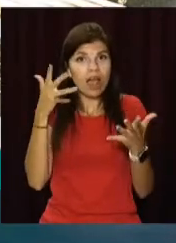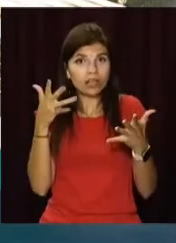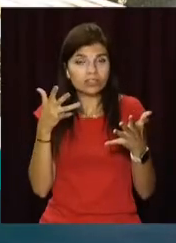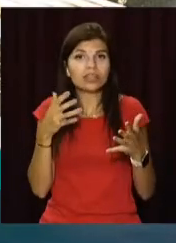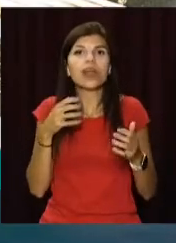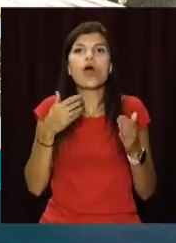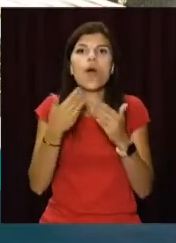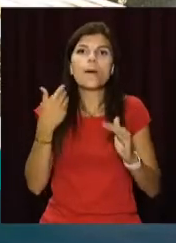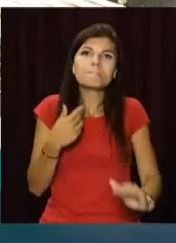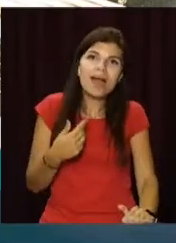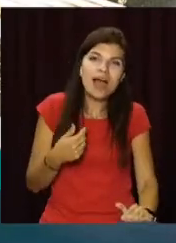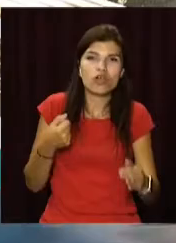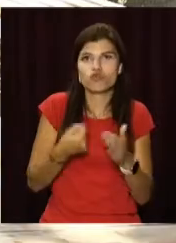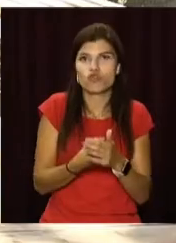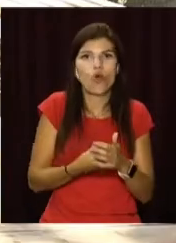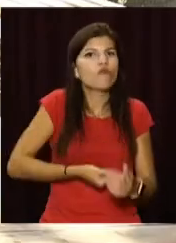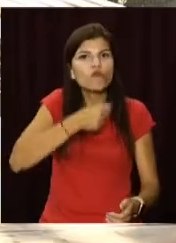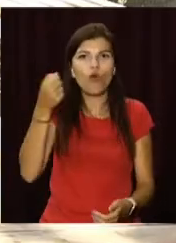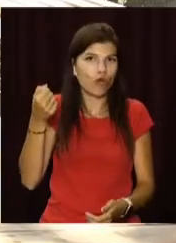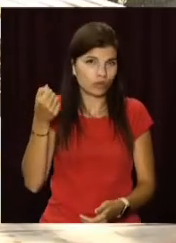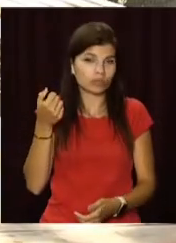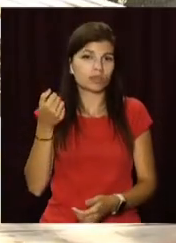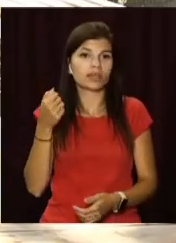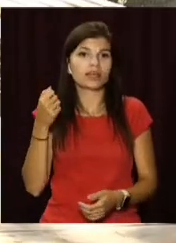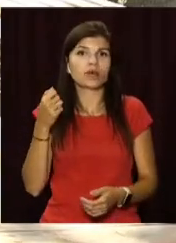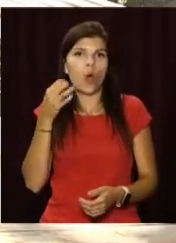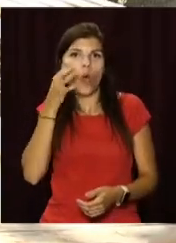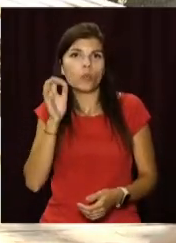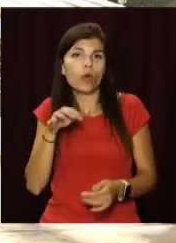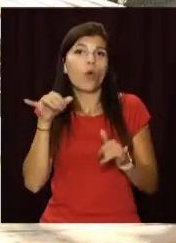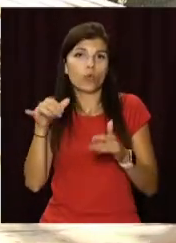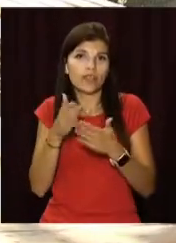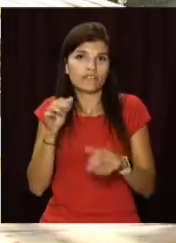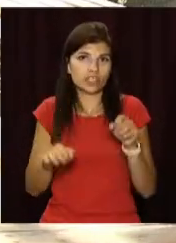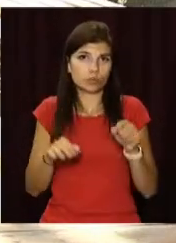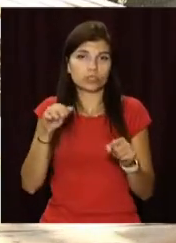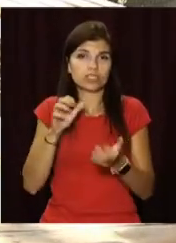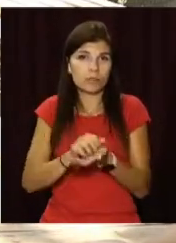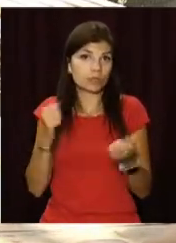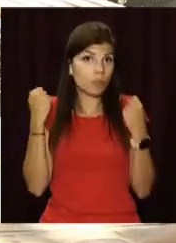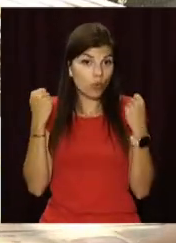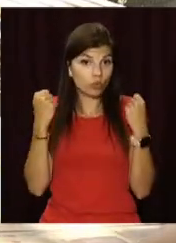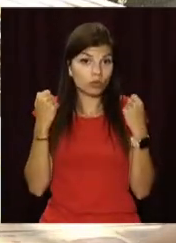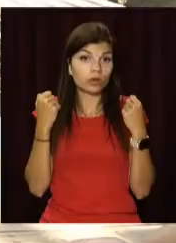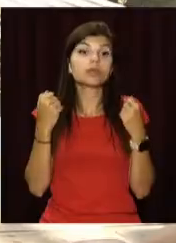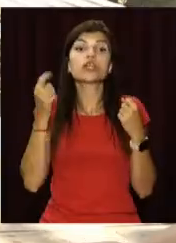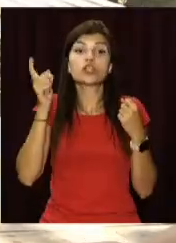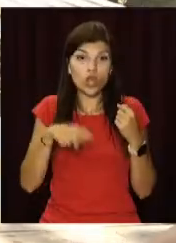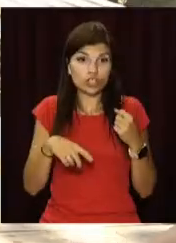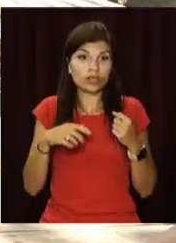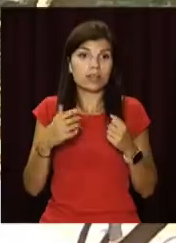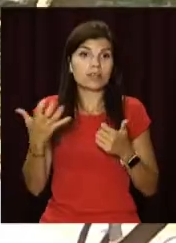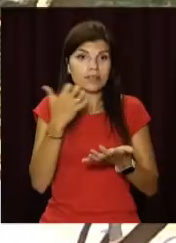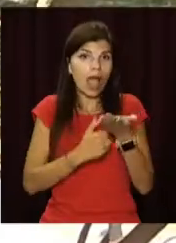самих маленьких мешканців до самих дорослих, досвідчених, мають можливість займатися спортом і також